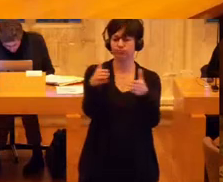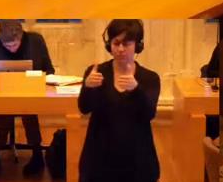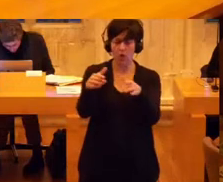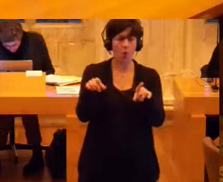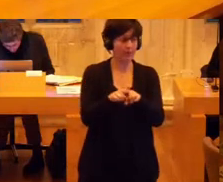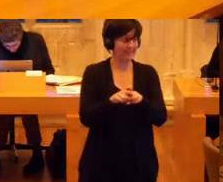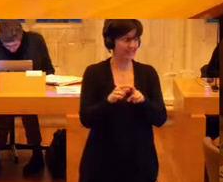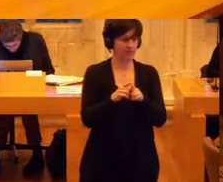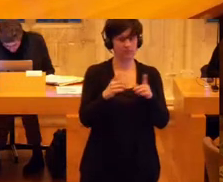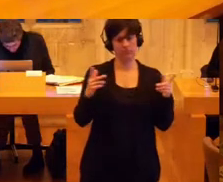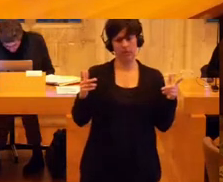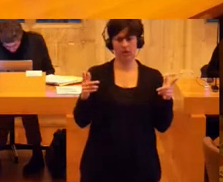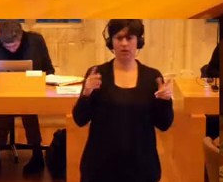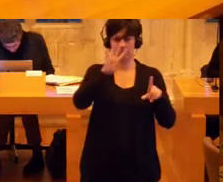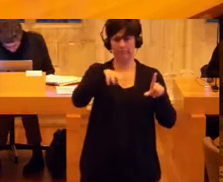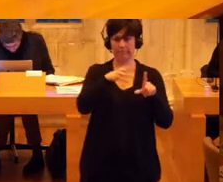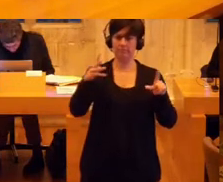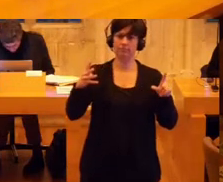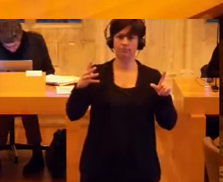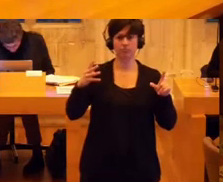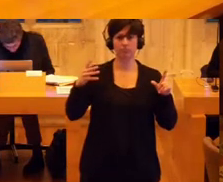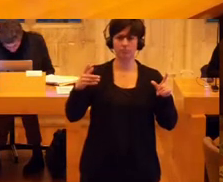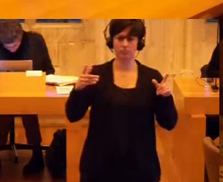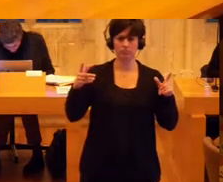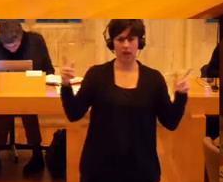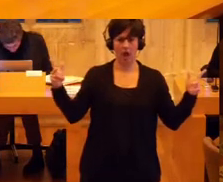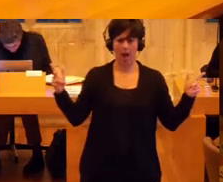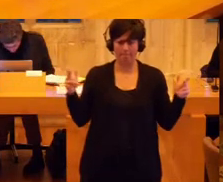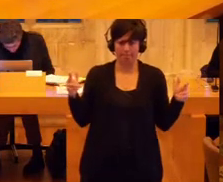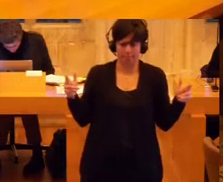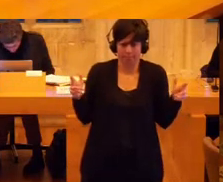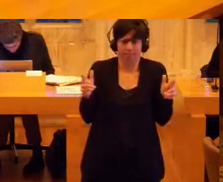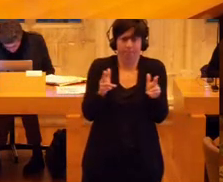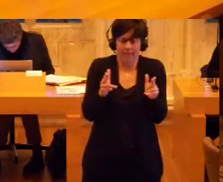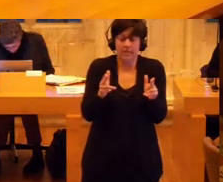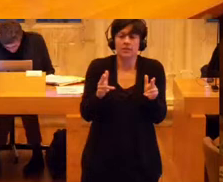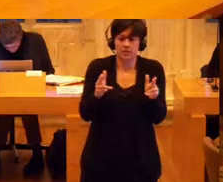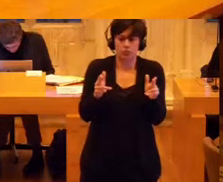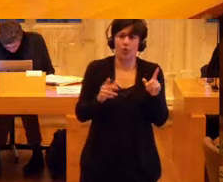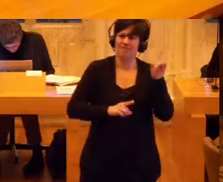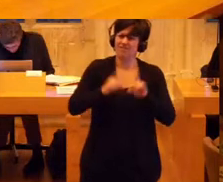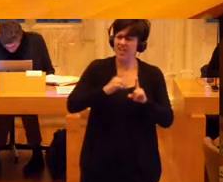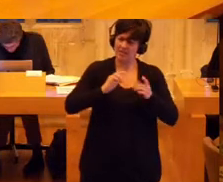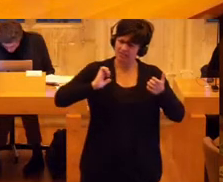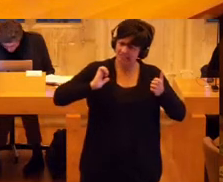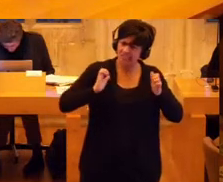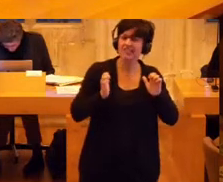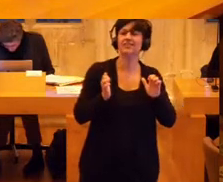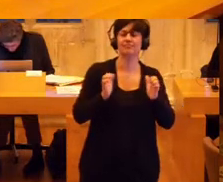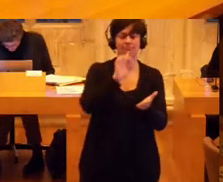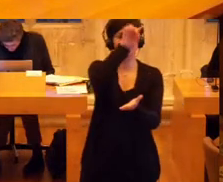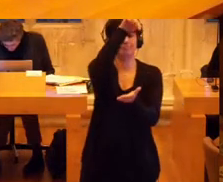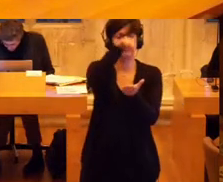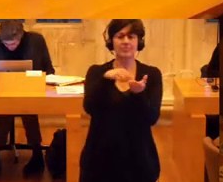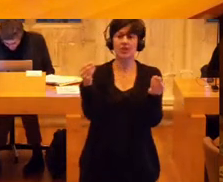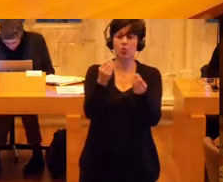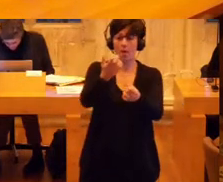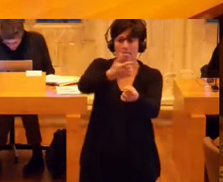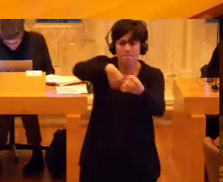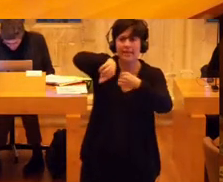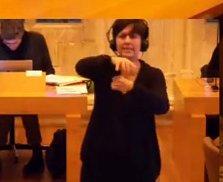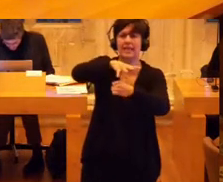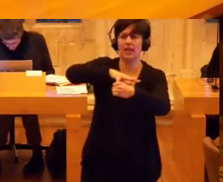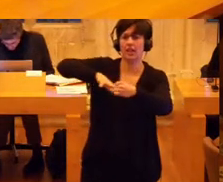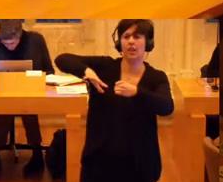cette année pour lui donner un aspect festivalier plus fort, se déroulera entièrement sur la